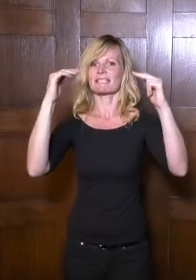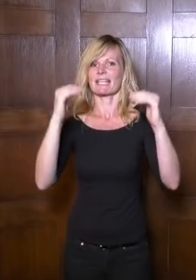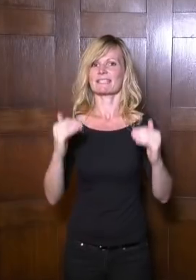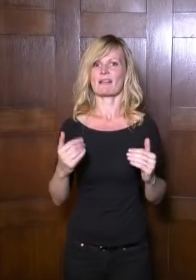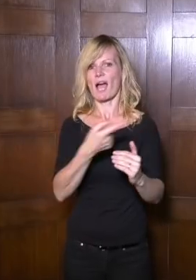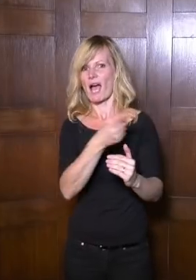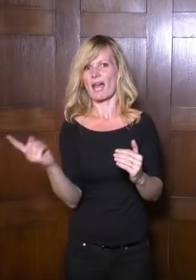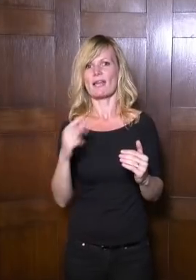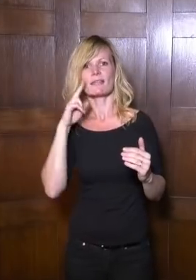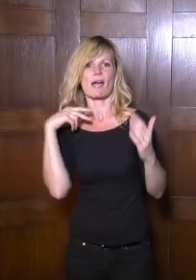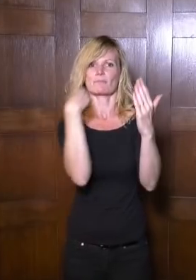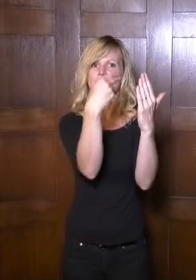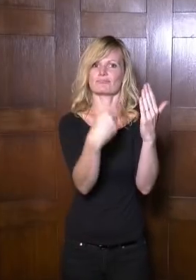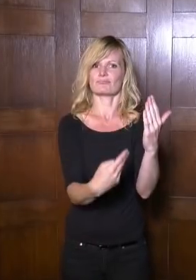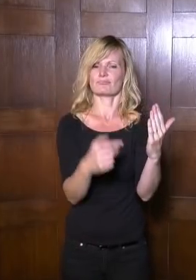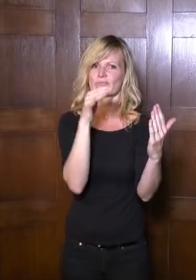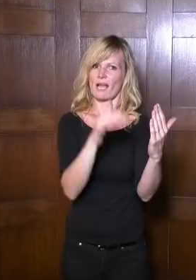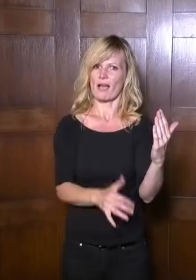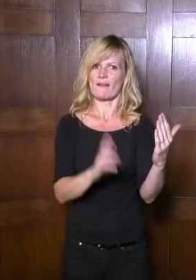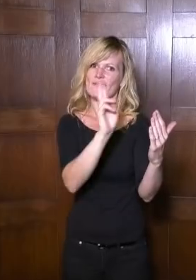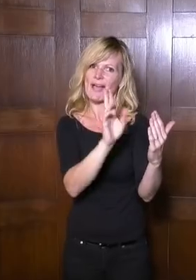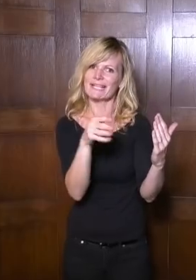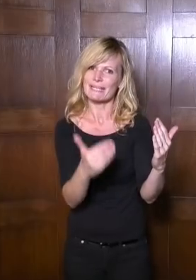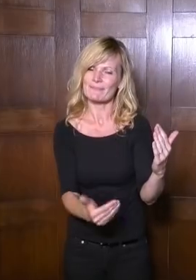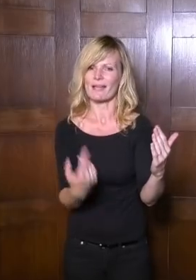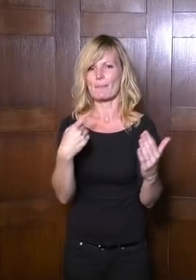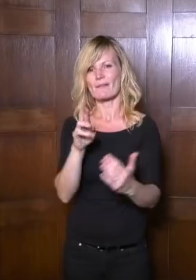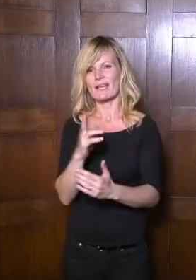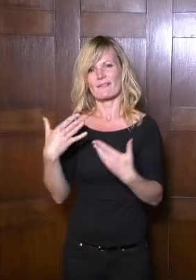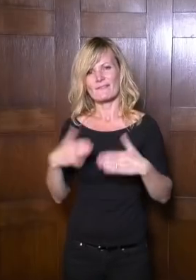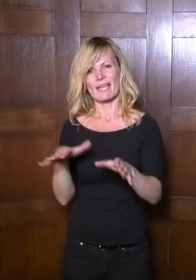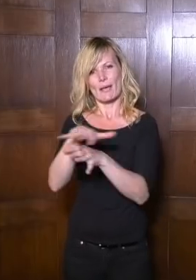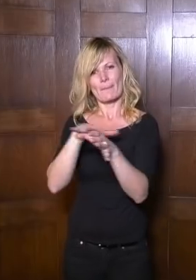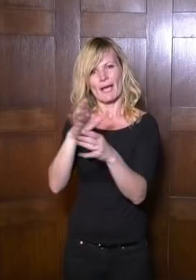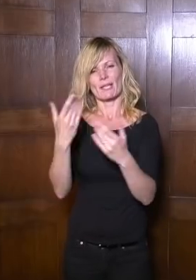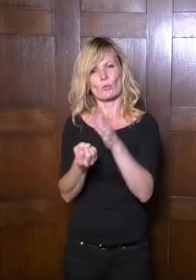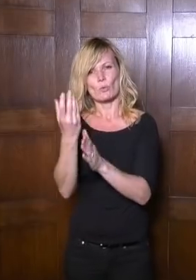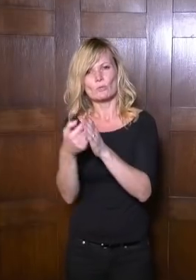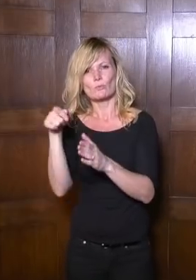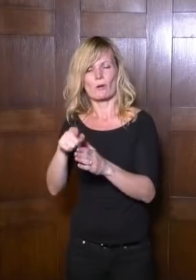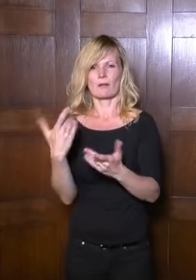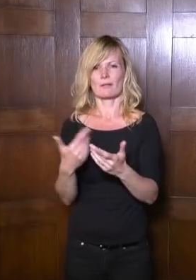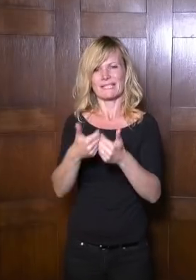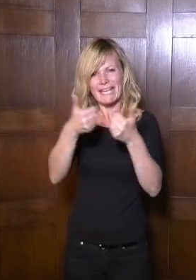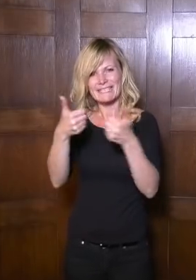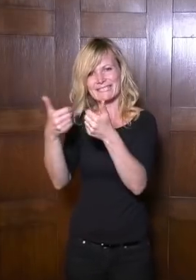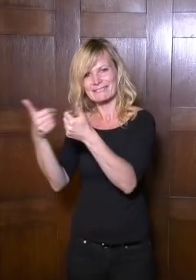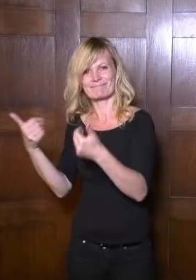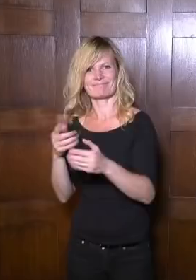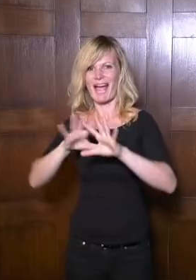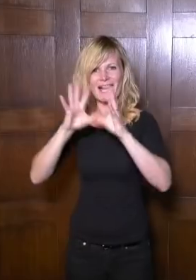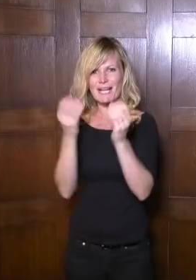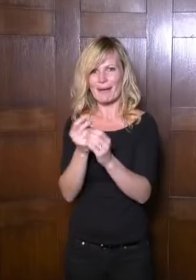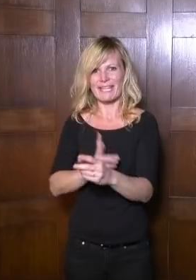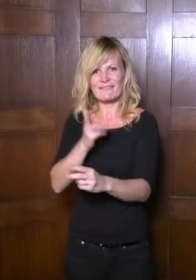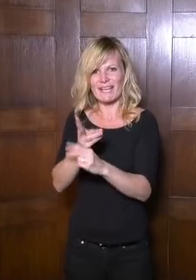nachvollziehbar. Aber für einen Kulturbereich, gerade die freien Träger, der in seiner extremen Vielfalt und Ausdifferenziertheit gar keine allgemeine